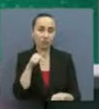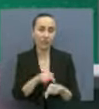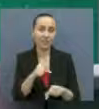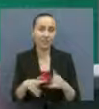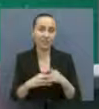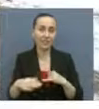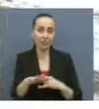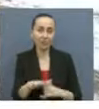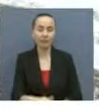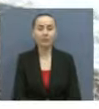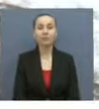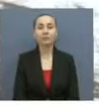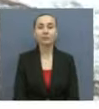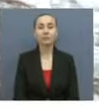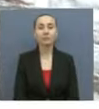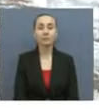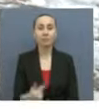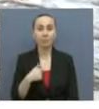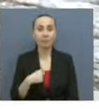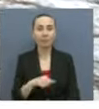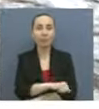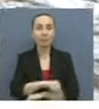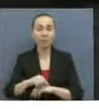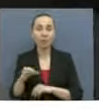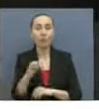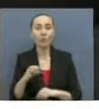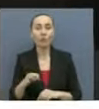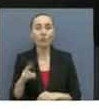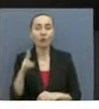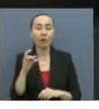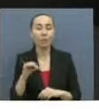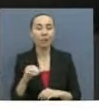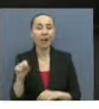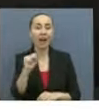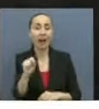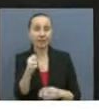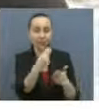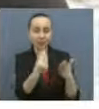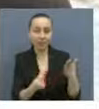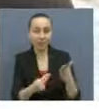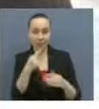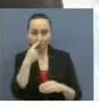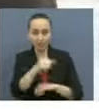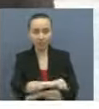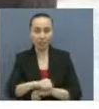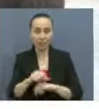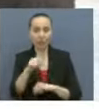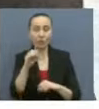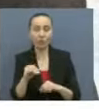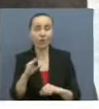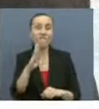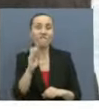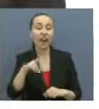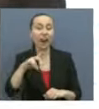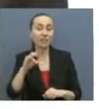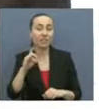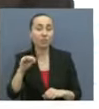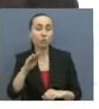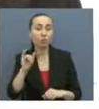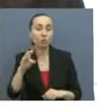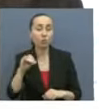земли. Мы на берегу озера Капа. Авторский эскиз по развитию прибрежной зоны нам показывает Валентин Жулин. Денег